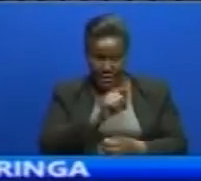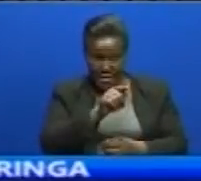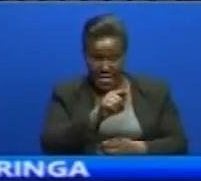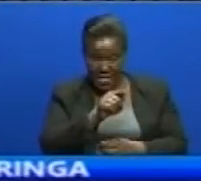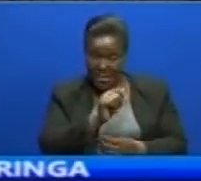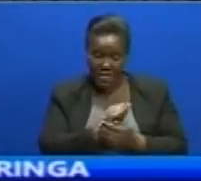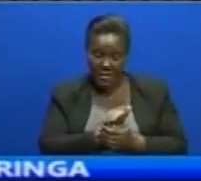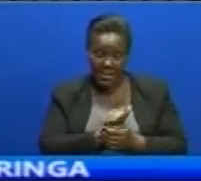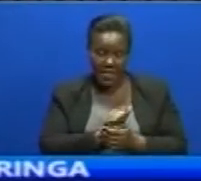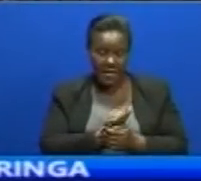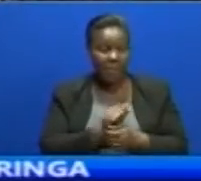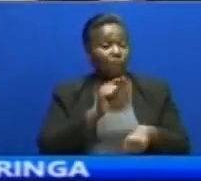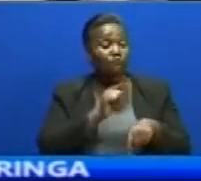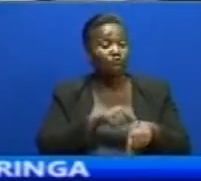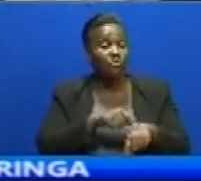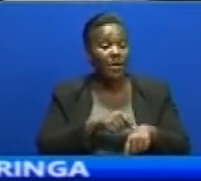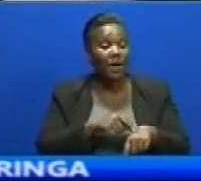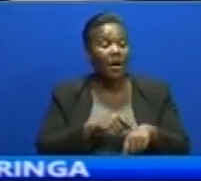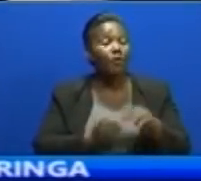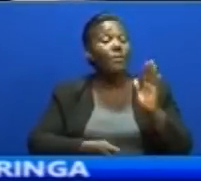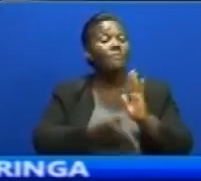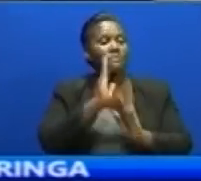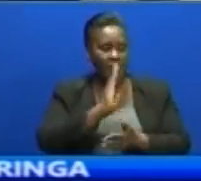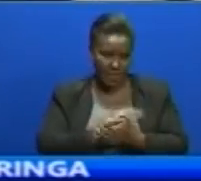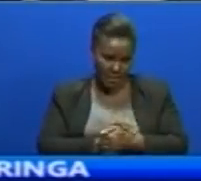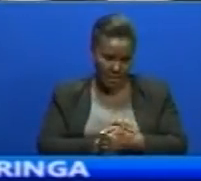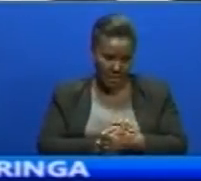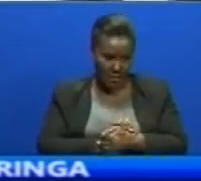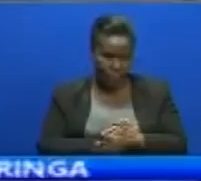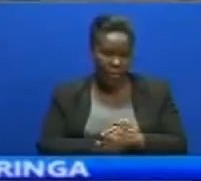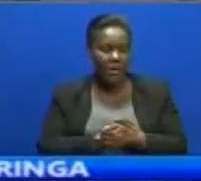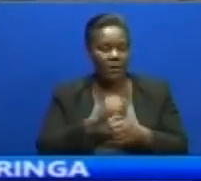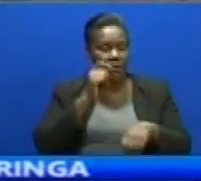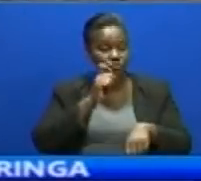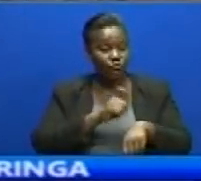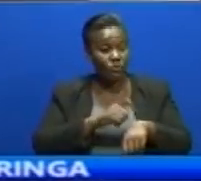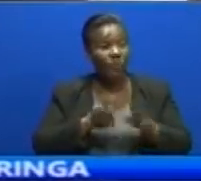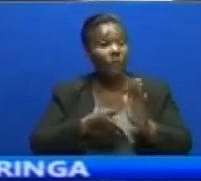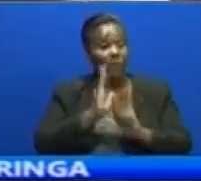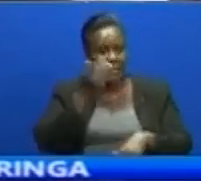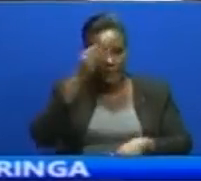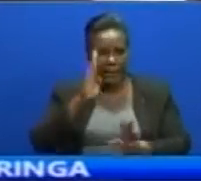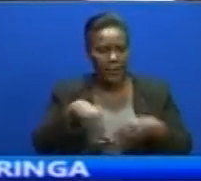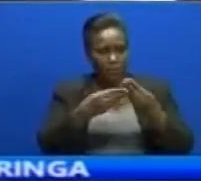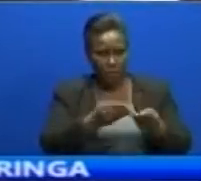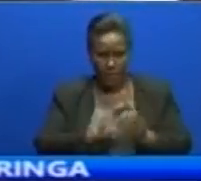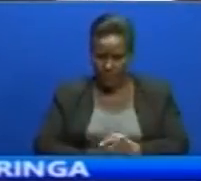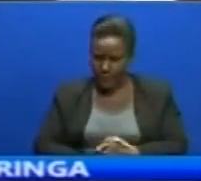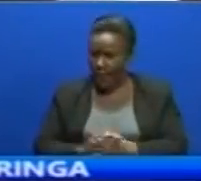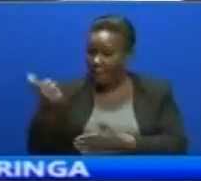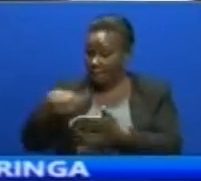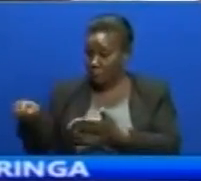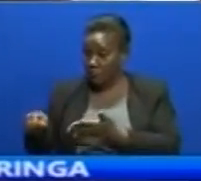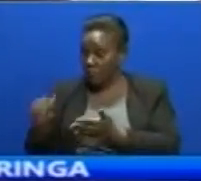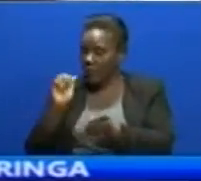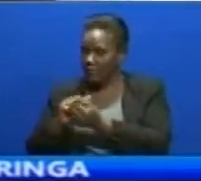ya kukamilisha stali zote za wilaya ifikapo Novemba 5 mwaka huu. Kulikoni manunuzi ya vifaa yameshafanyika kwa 100%